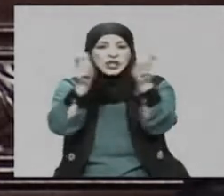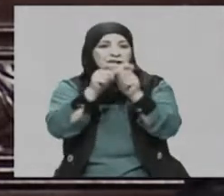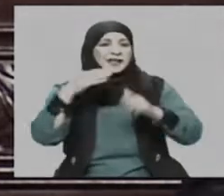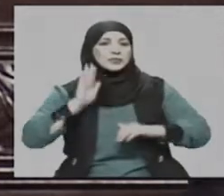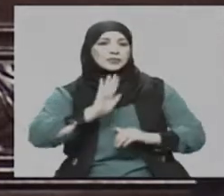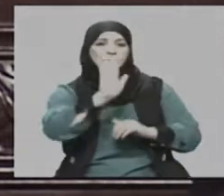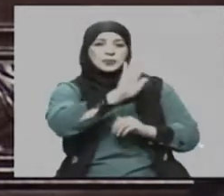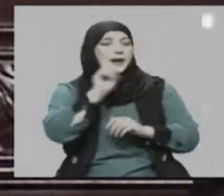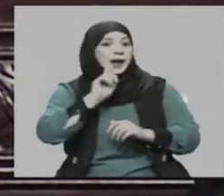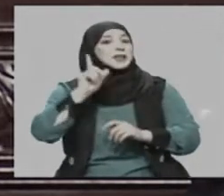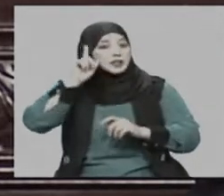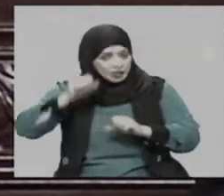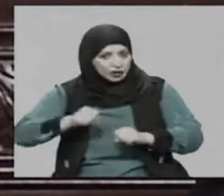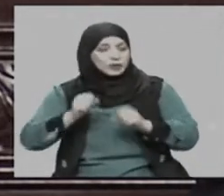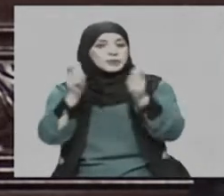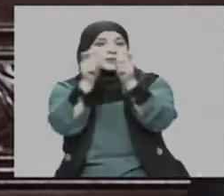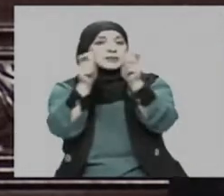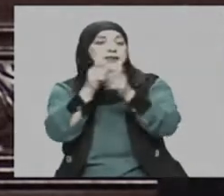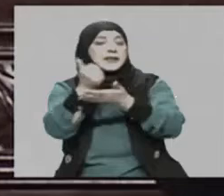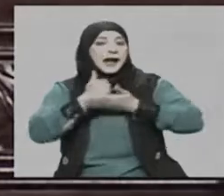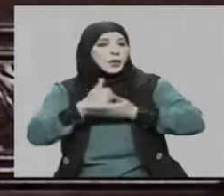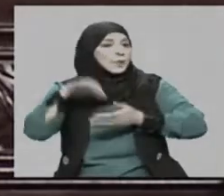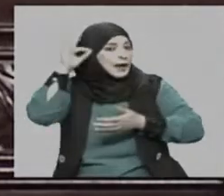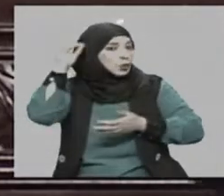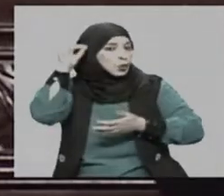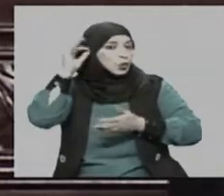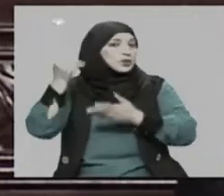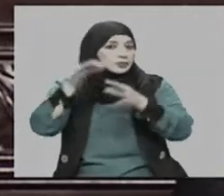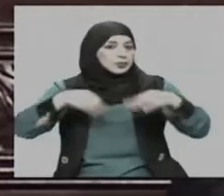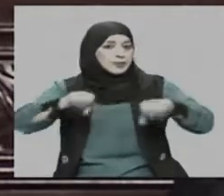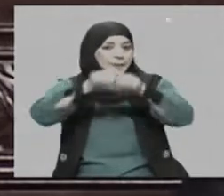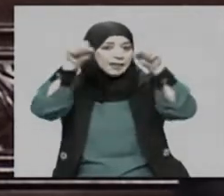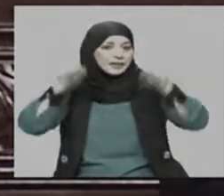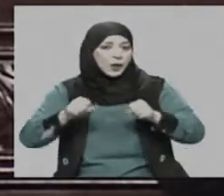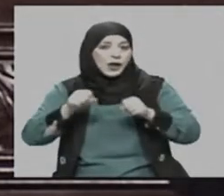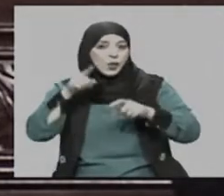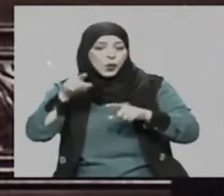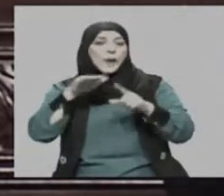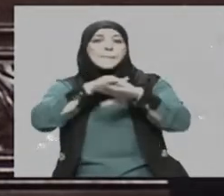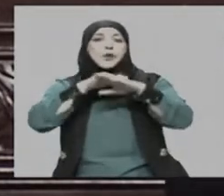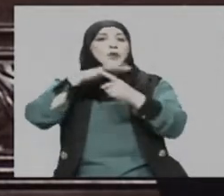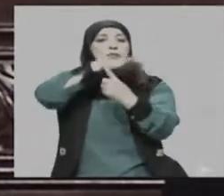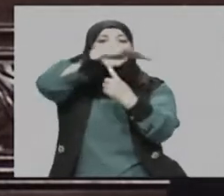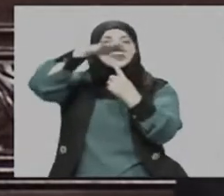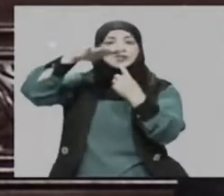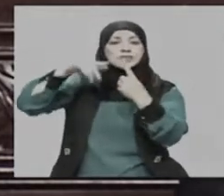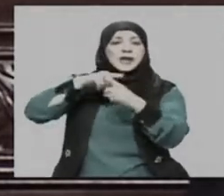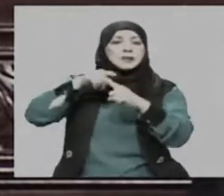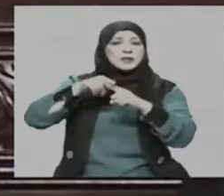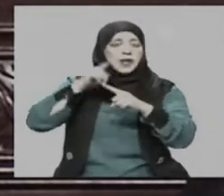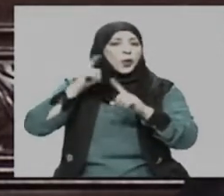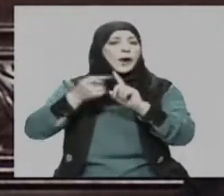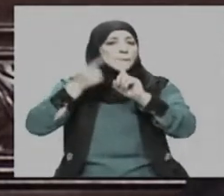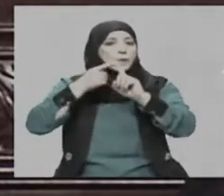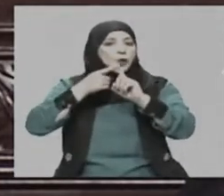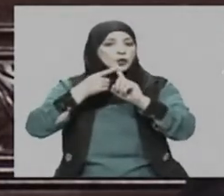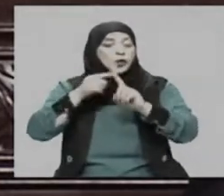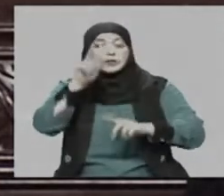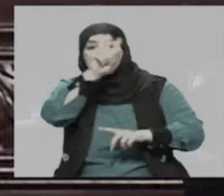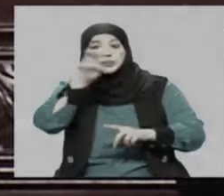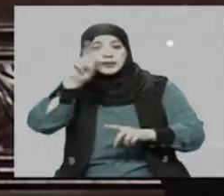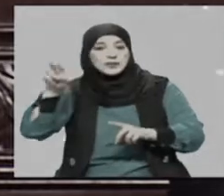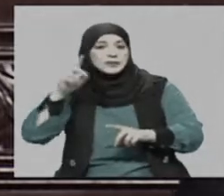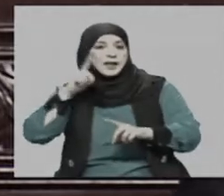اللي أنا نمن به اللي هو البيئة واللي هو القرن 21 هو قرن الطاقات المتجددة والبيئة